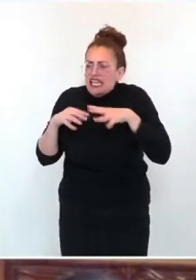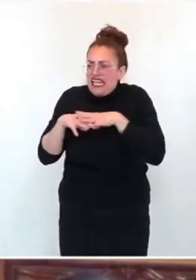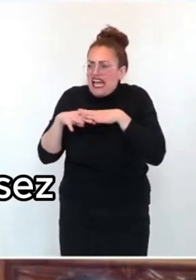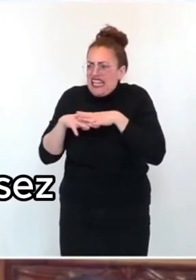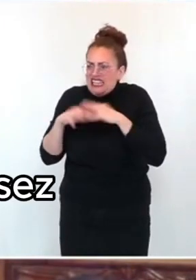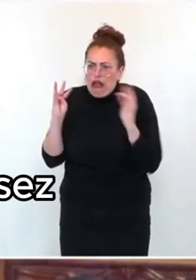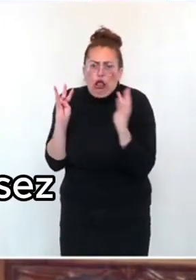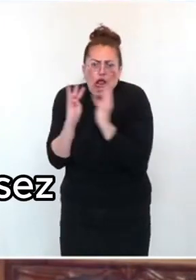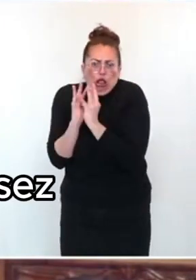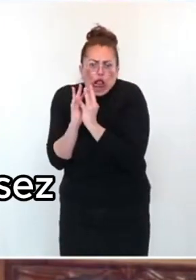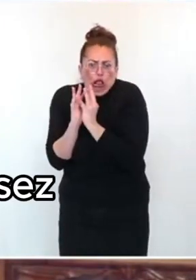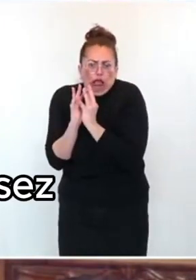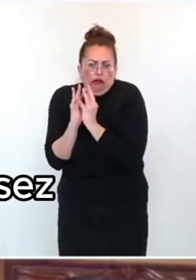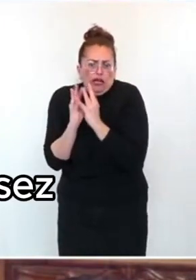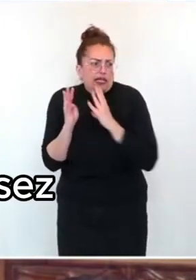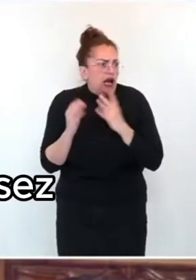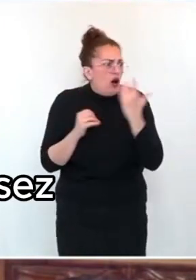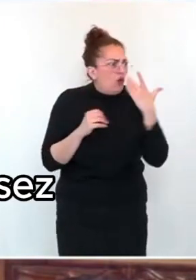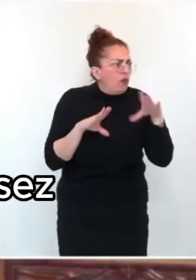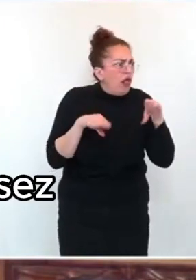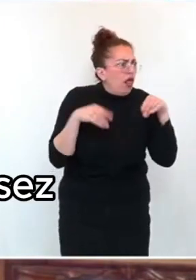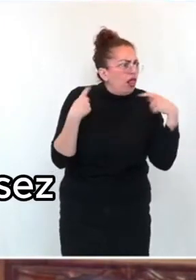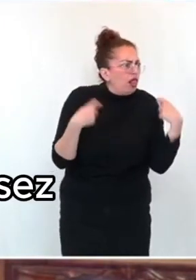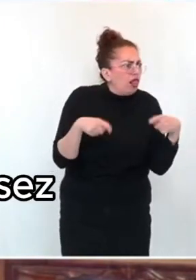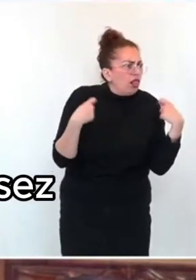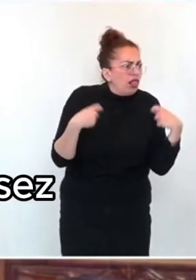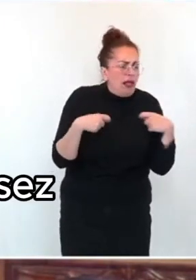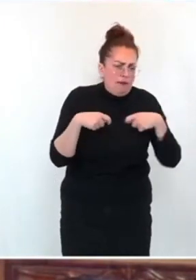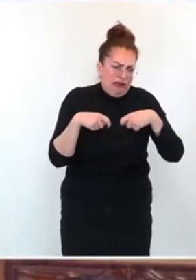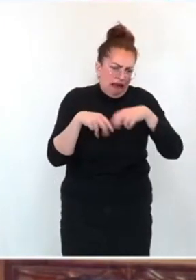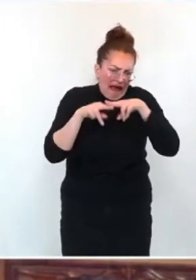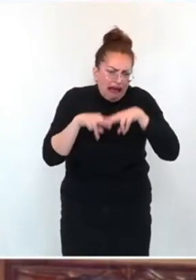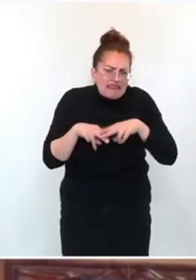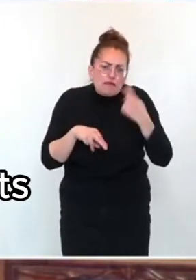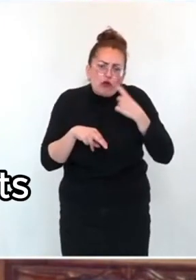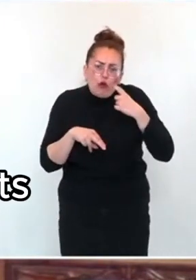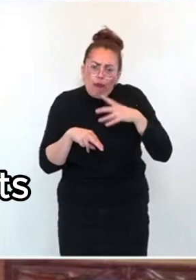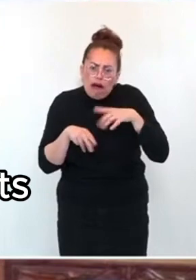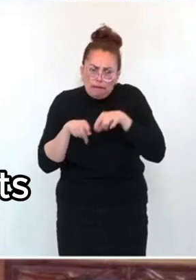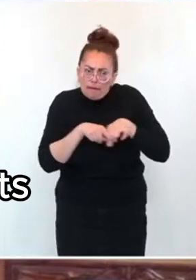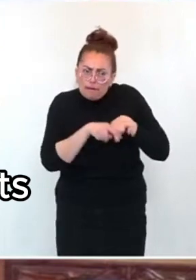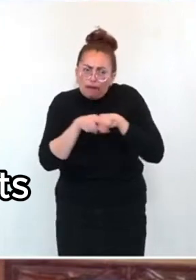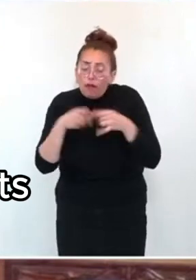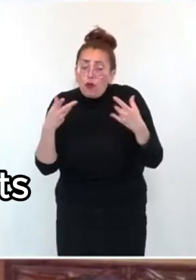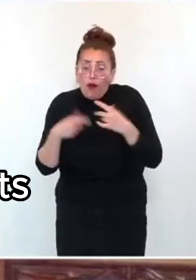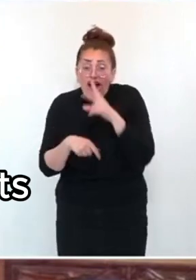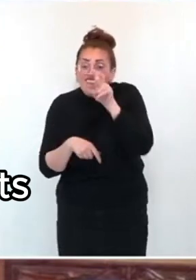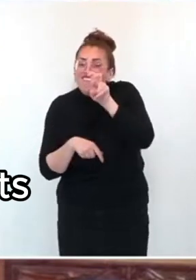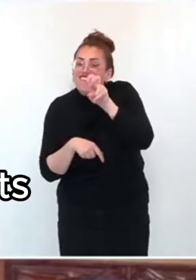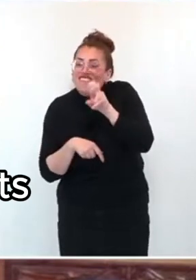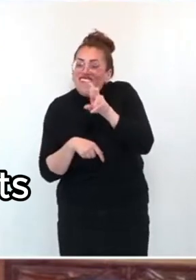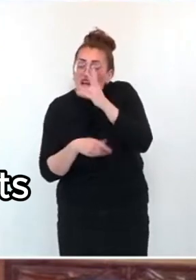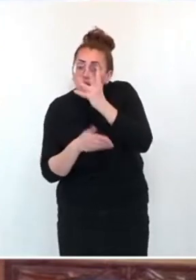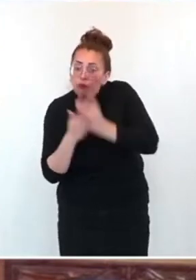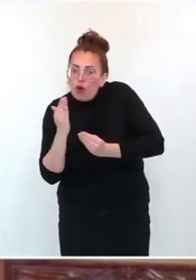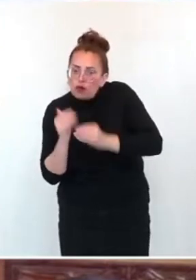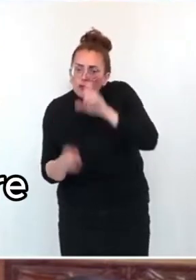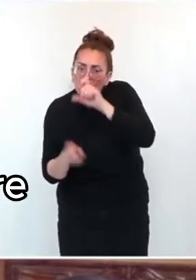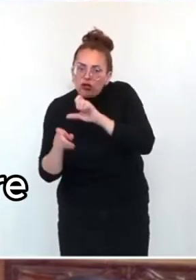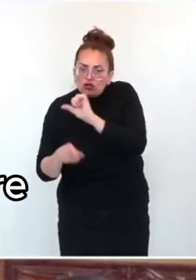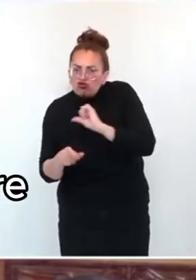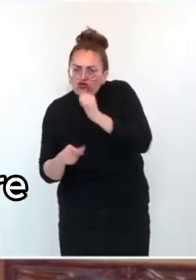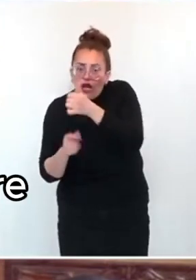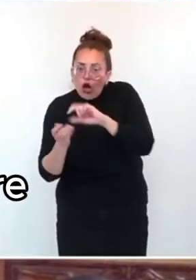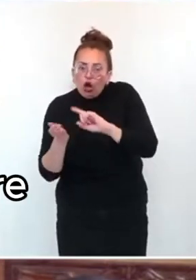et au global, un manque d'espace vert par habitant assez criant, puisque le projet initial prévoyait des espaces verts,